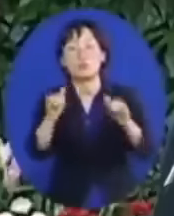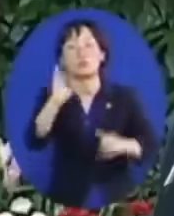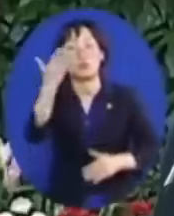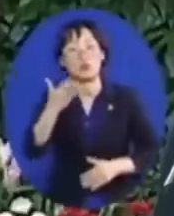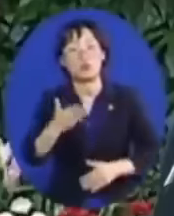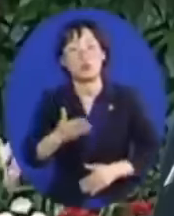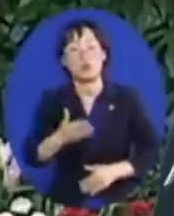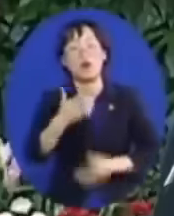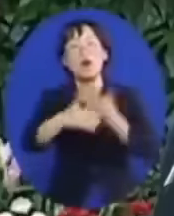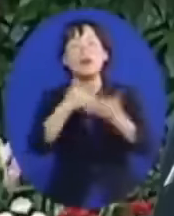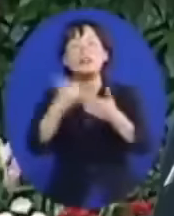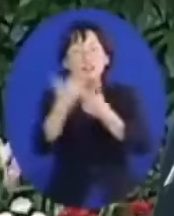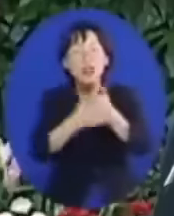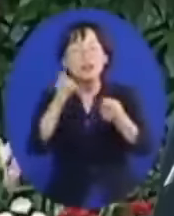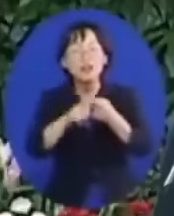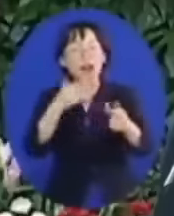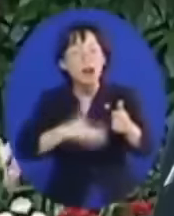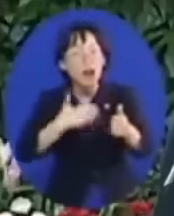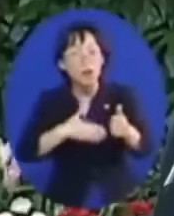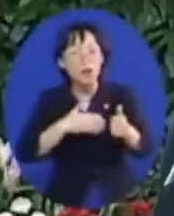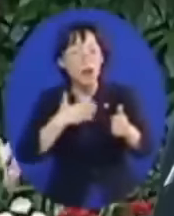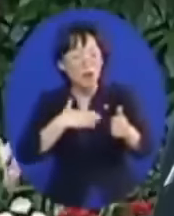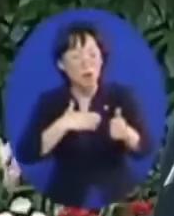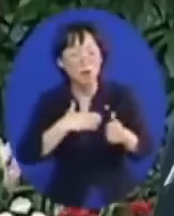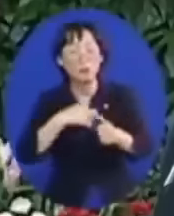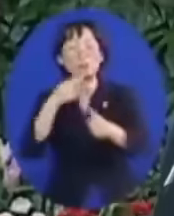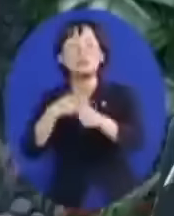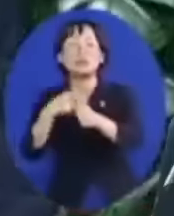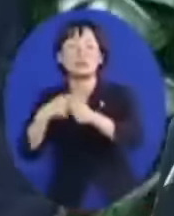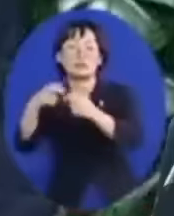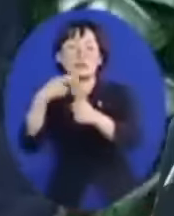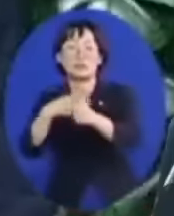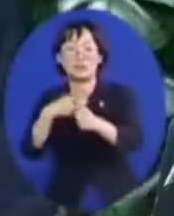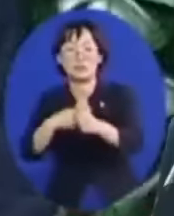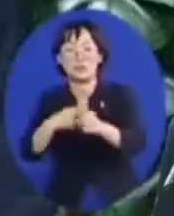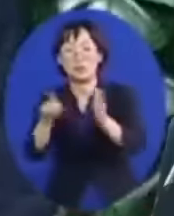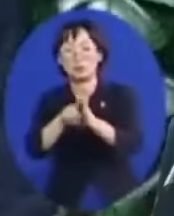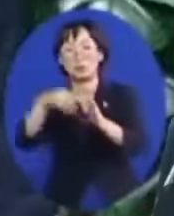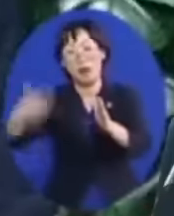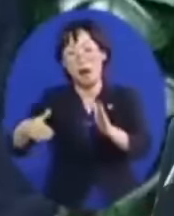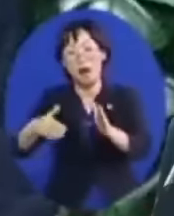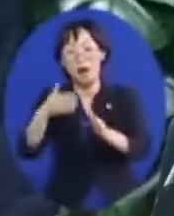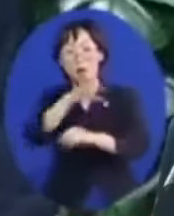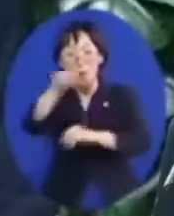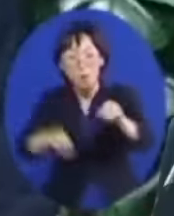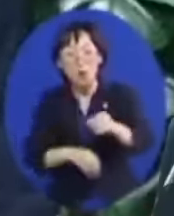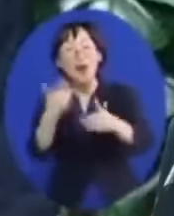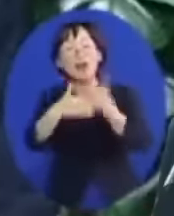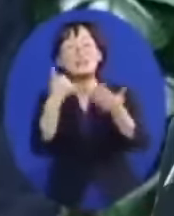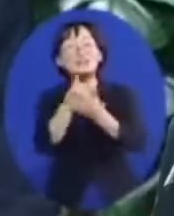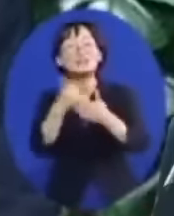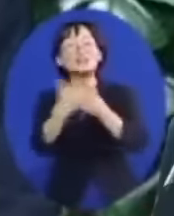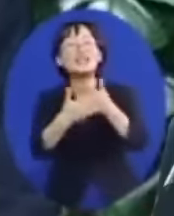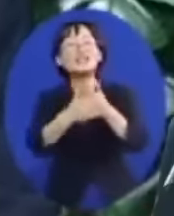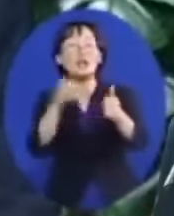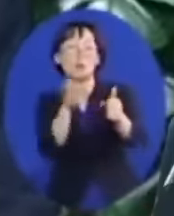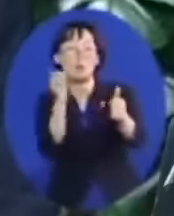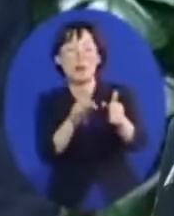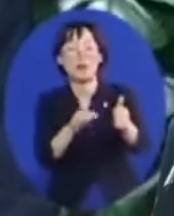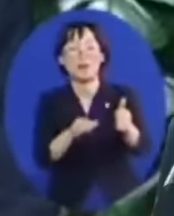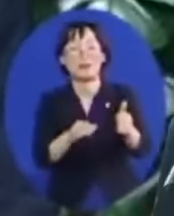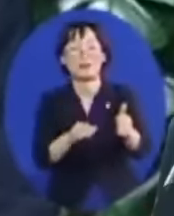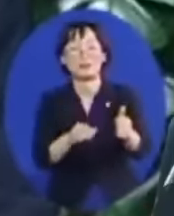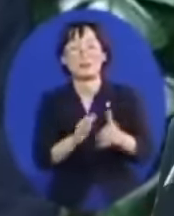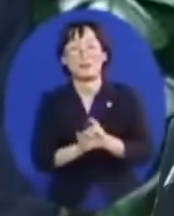하나님의 은혜인 줄 알라고 자꾸 의사가 안 믿는 의사가 자기를 보고 하나님의 은혜인 줄 알라고 그렇게 받았더랍니다. 순간 집사님은